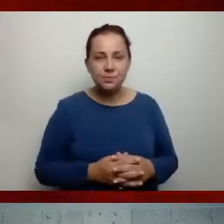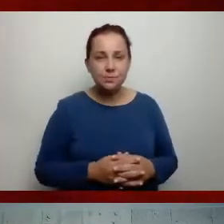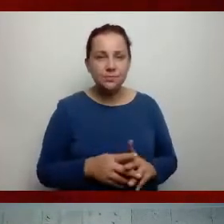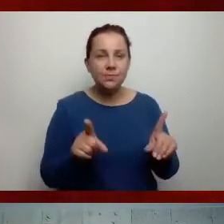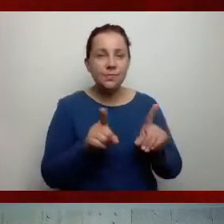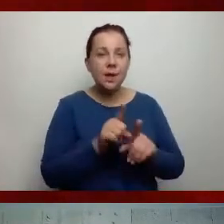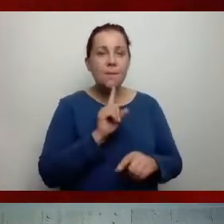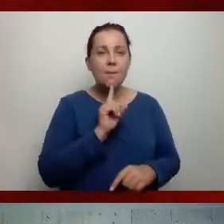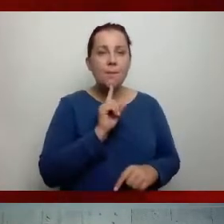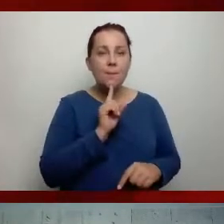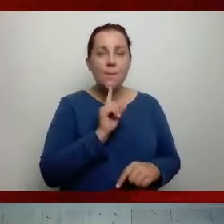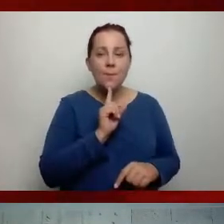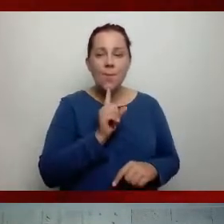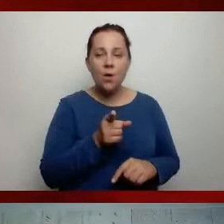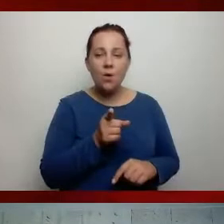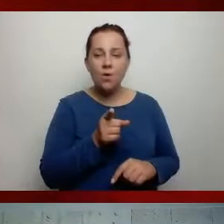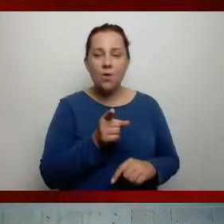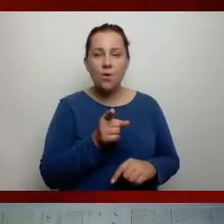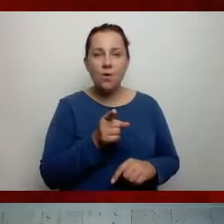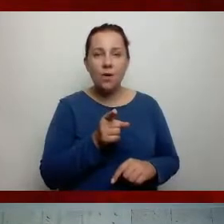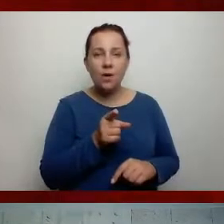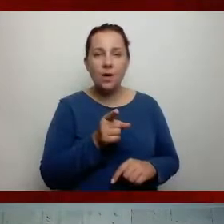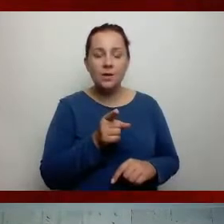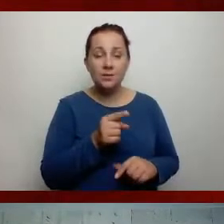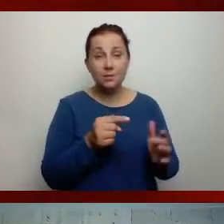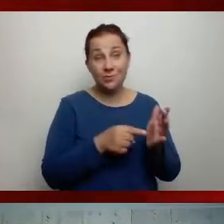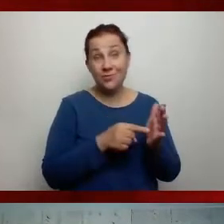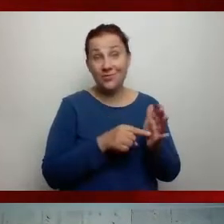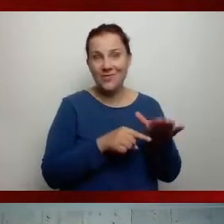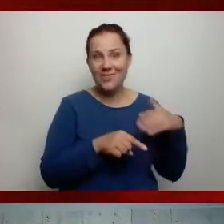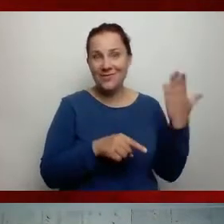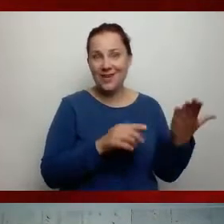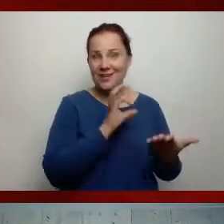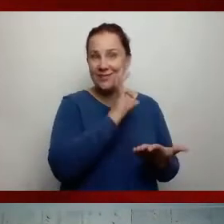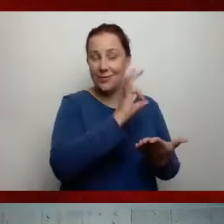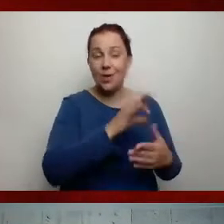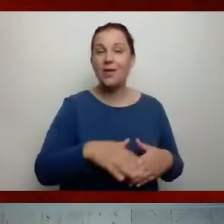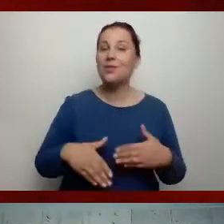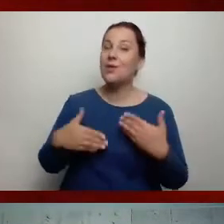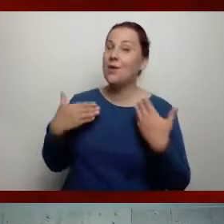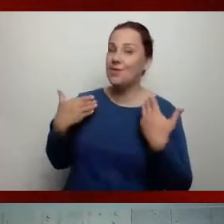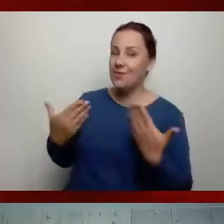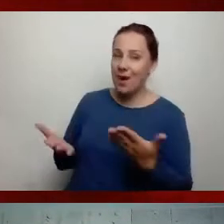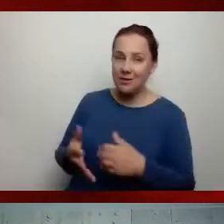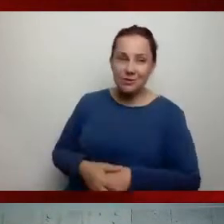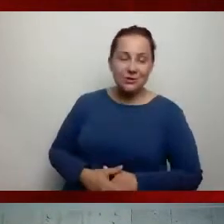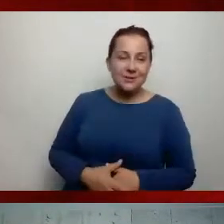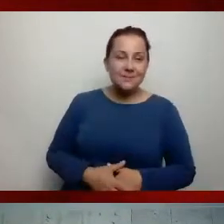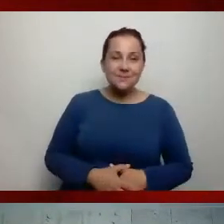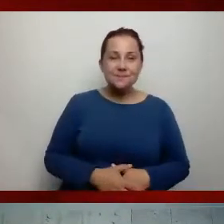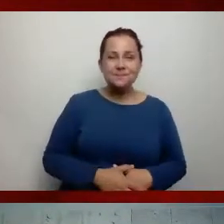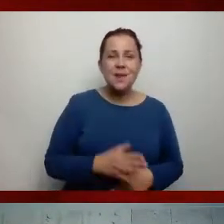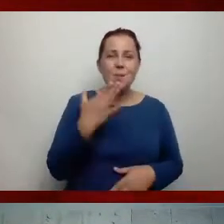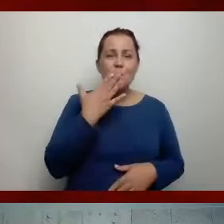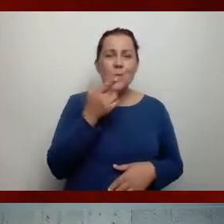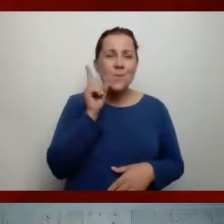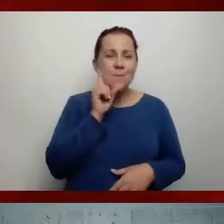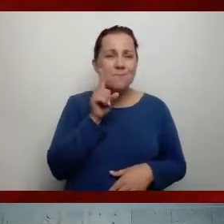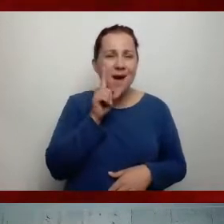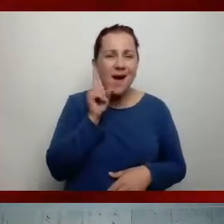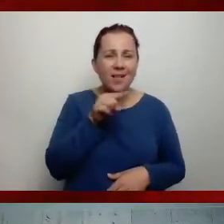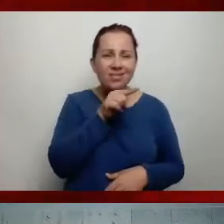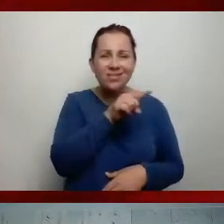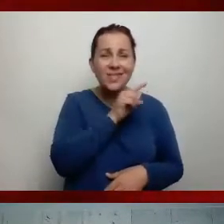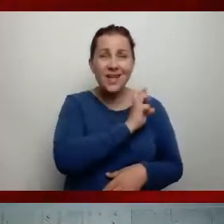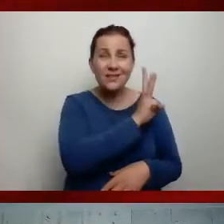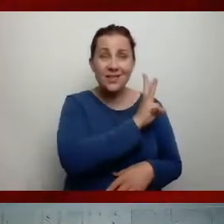polecam właśnie tę wersję. No właśnie, tutaj mówił pan o tym, że Witkacy